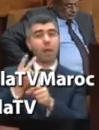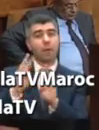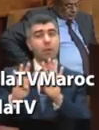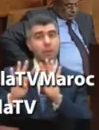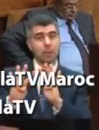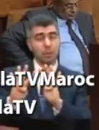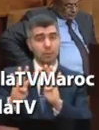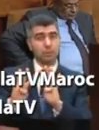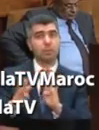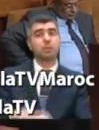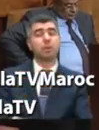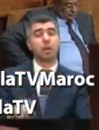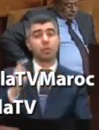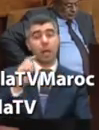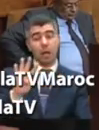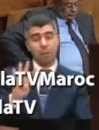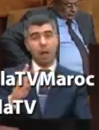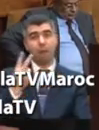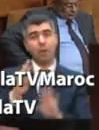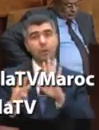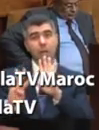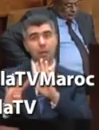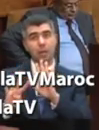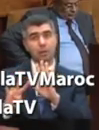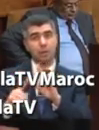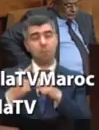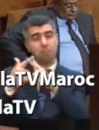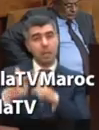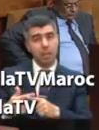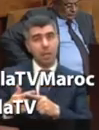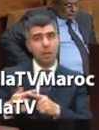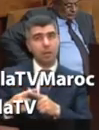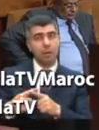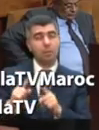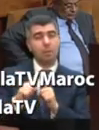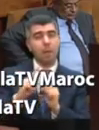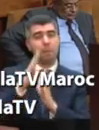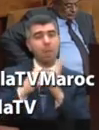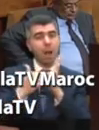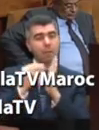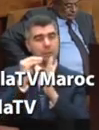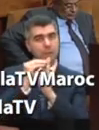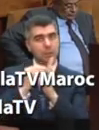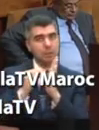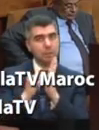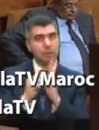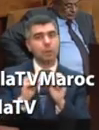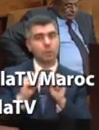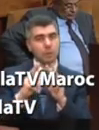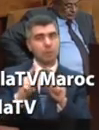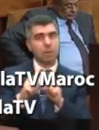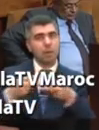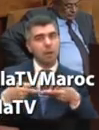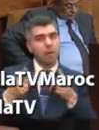4 2019، الميزانية ديال السنة الماضية والميزانية ديال السنة الحالية مبرمجة. أرجوكم أسرعوا بإخراج